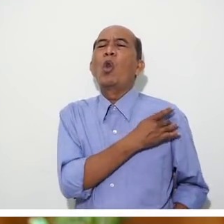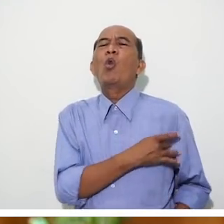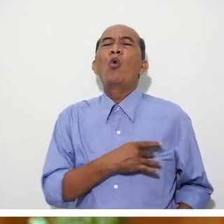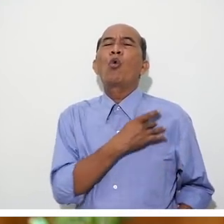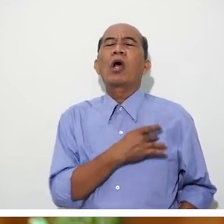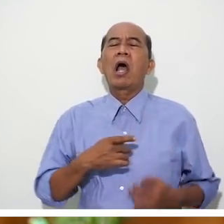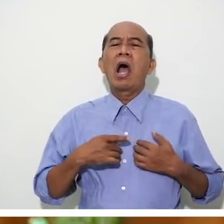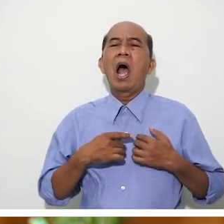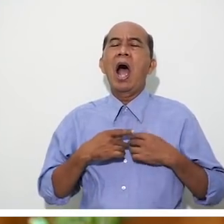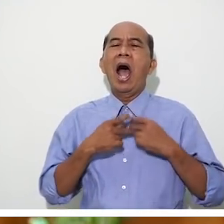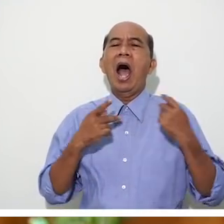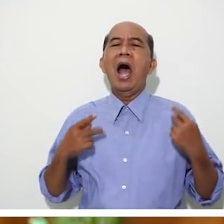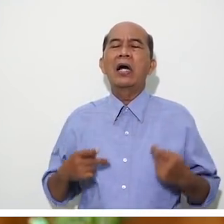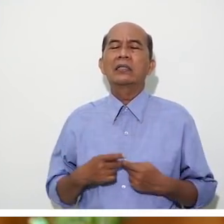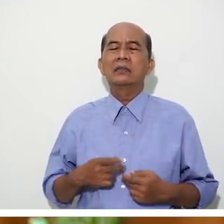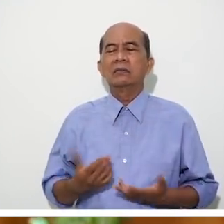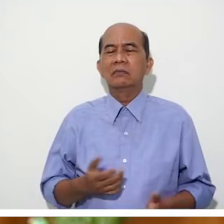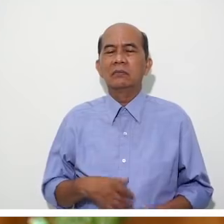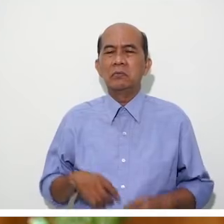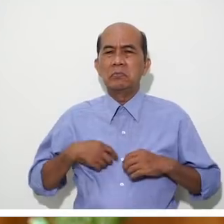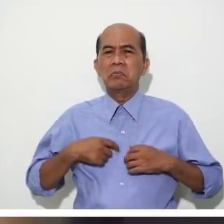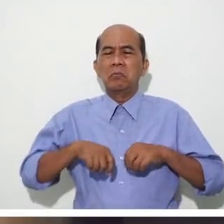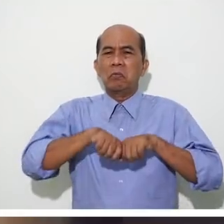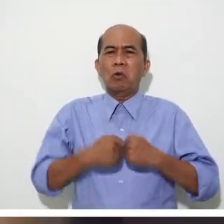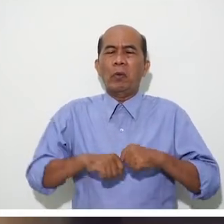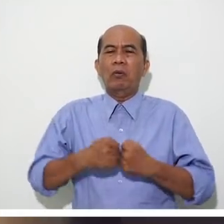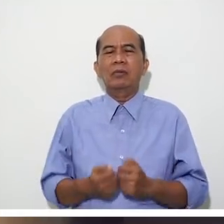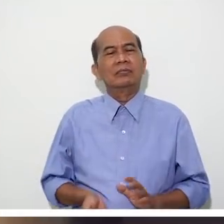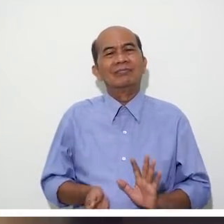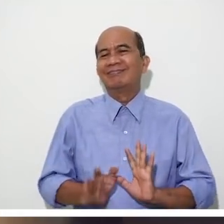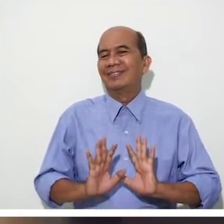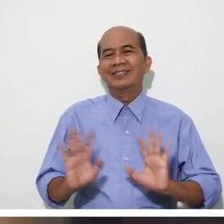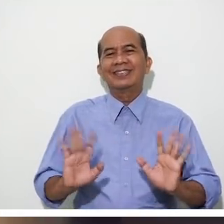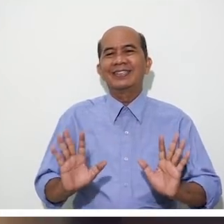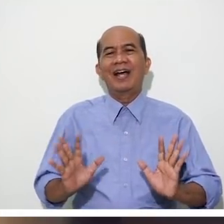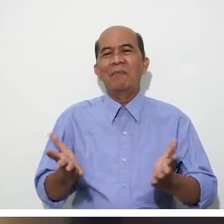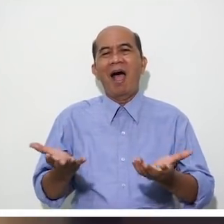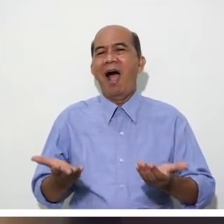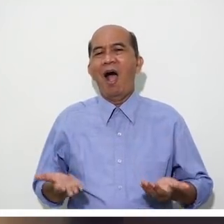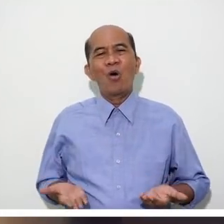yang mau dirobek-robek perasaannya? Gak ada yang mau, saudara.